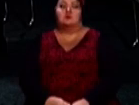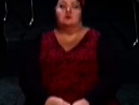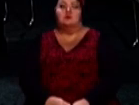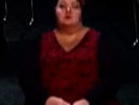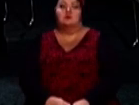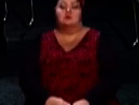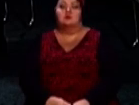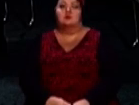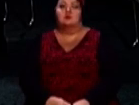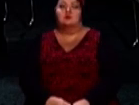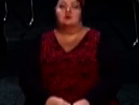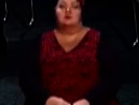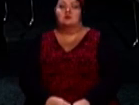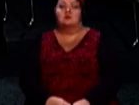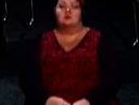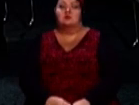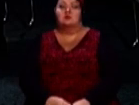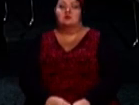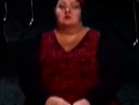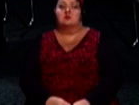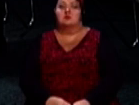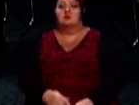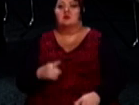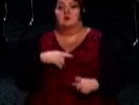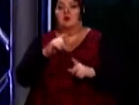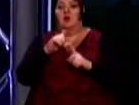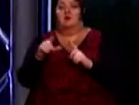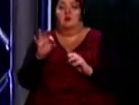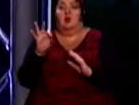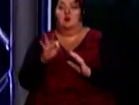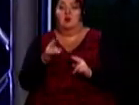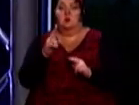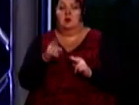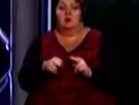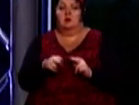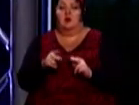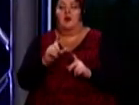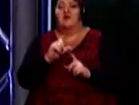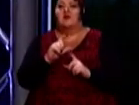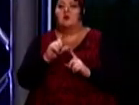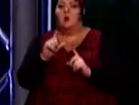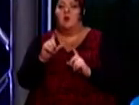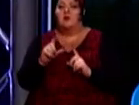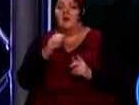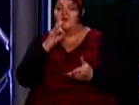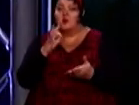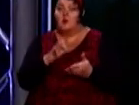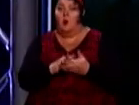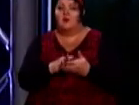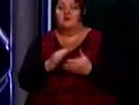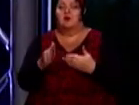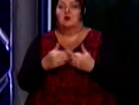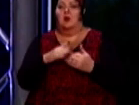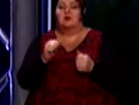Ви можете відповідати? Ну, я відповім одразу з кінця цього запитання. Відповідальність за недотримання вимог саме в